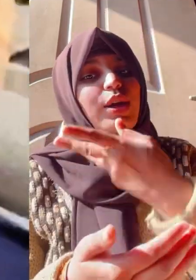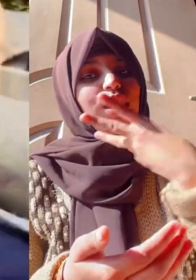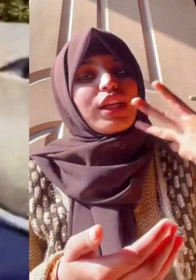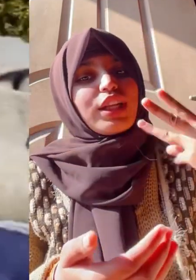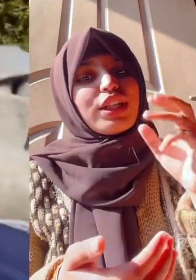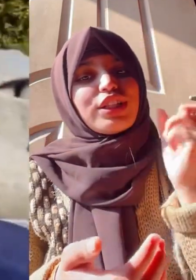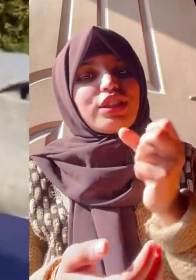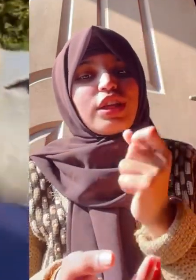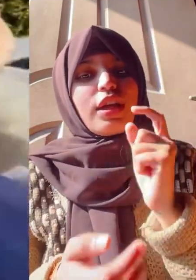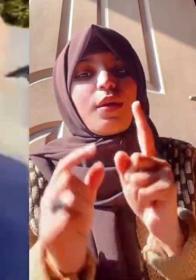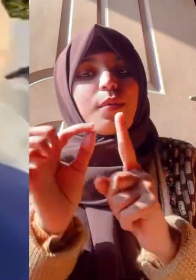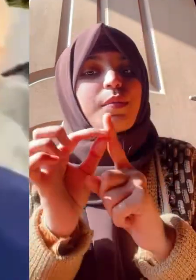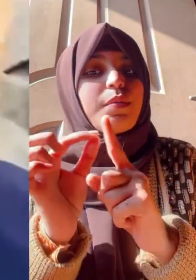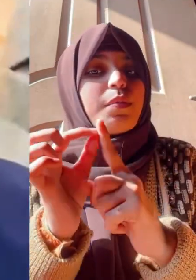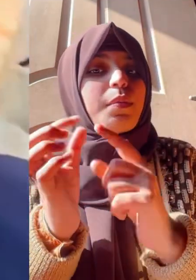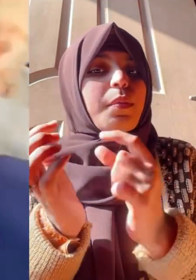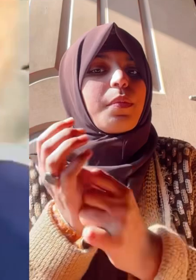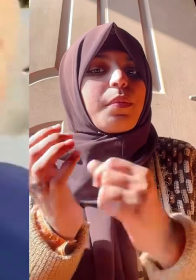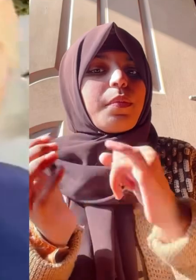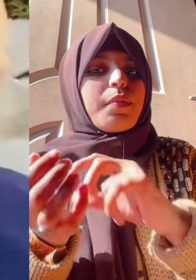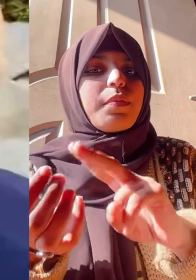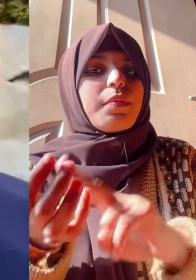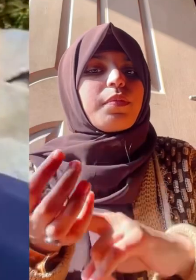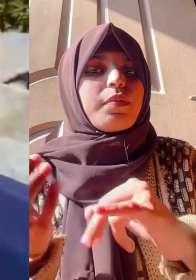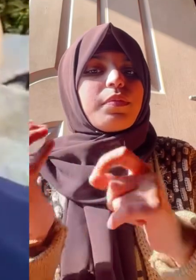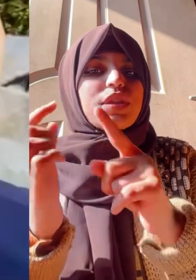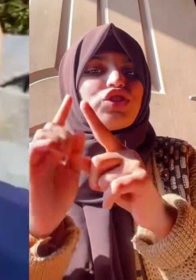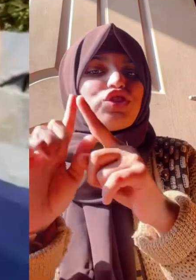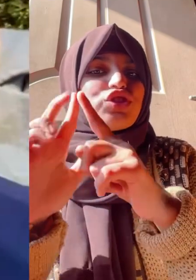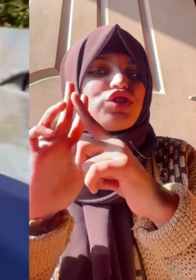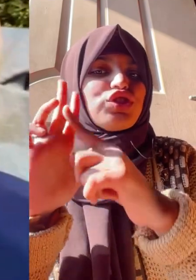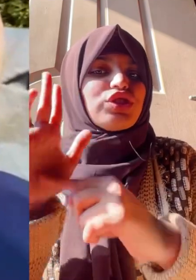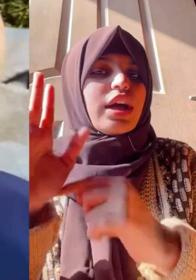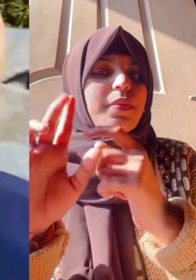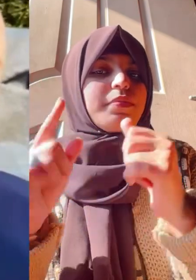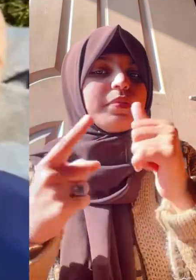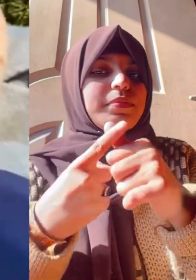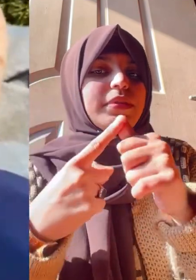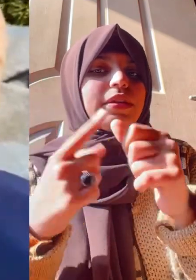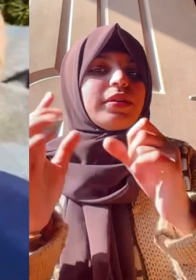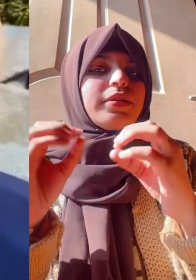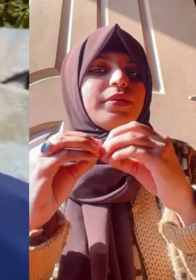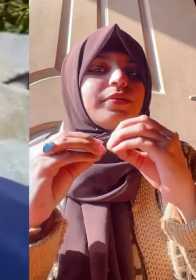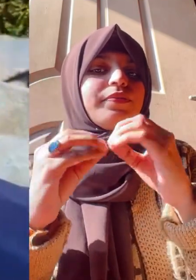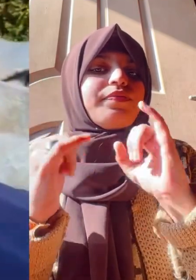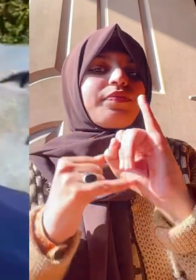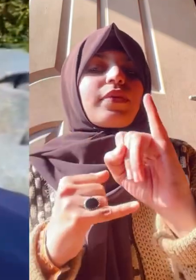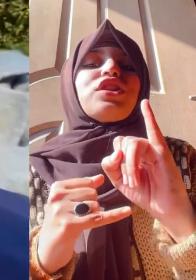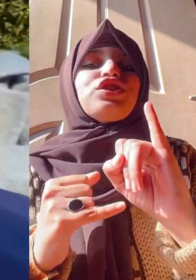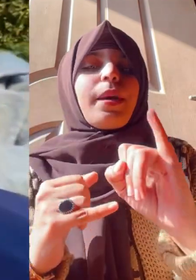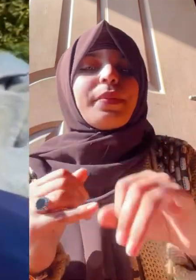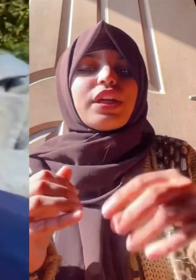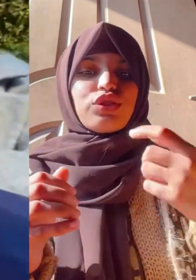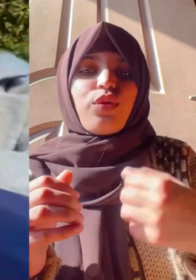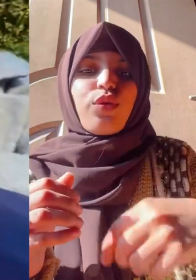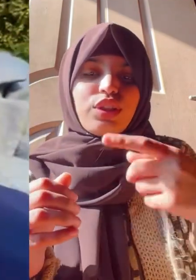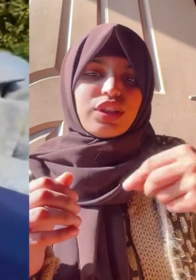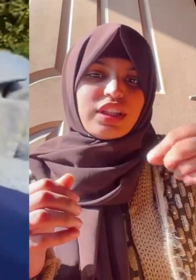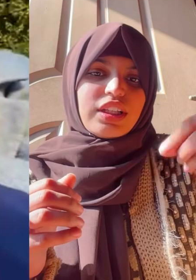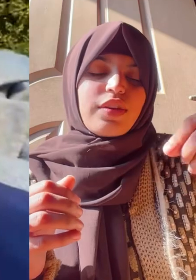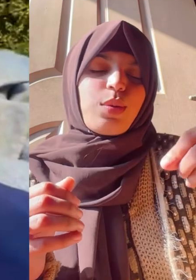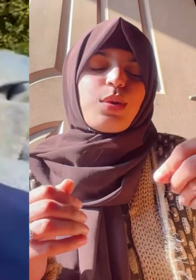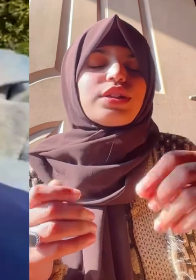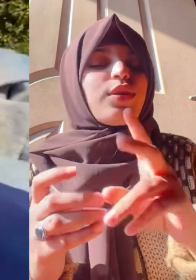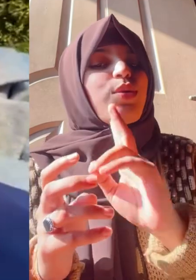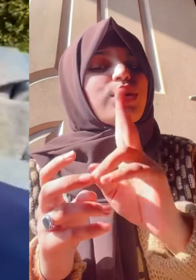ऐसे इसको ना मैंने सारी वर्डिंग इससे सीखी थी। पिछू पढ़ी लिखी आई सी, मैं तो पिछू सही पढ़ी भी हुई सी, तो मेरे 2 रूप से, एक पढ़ी हुई